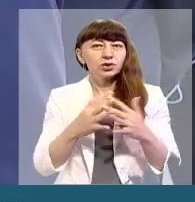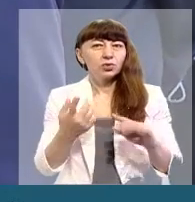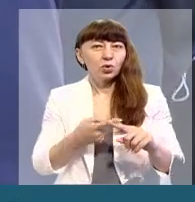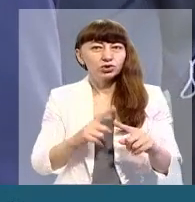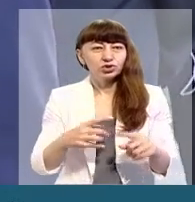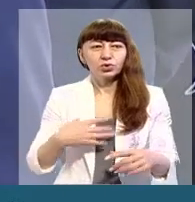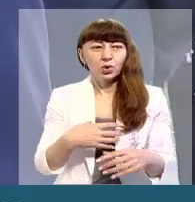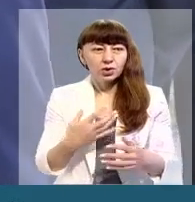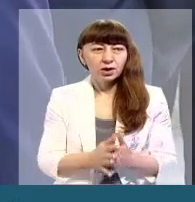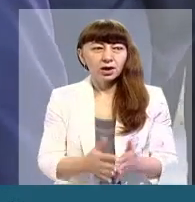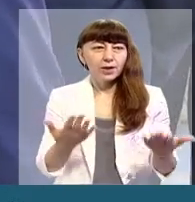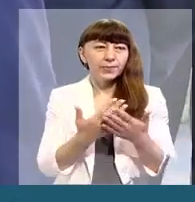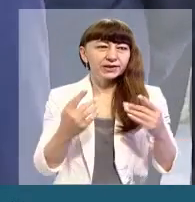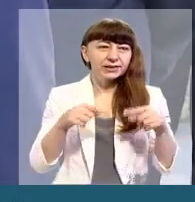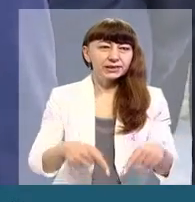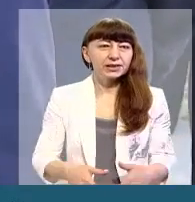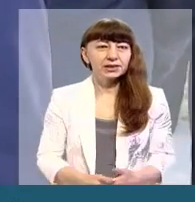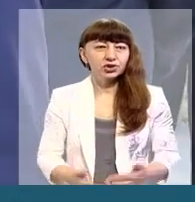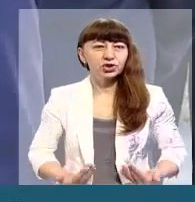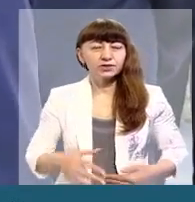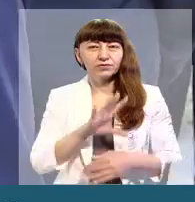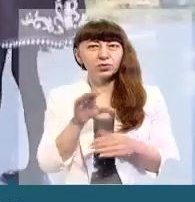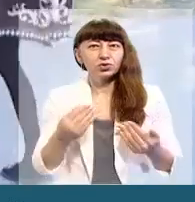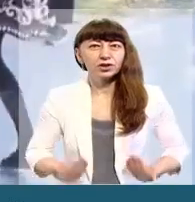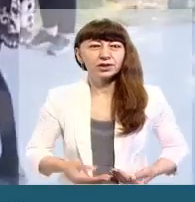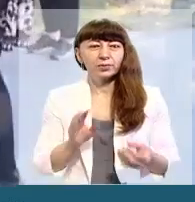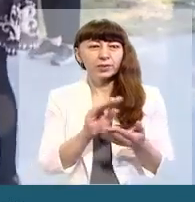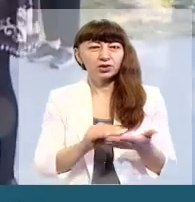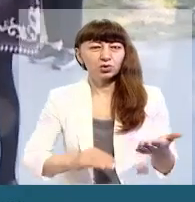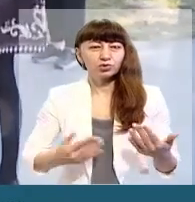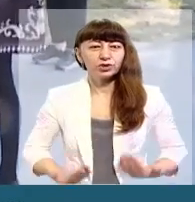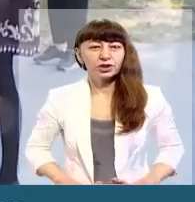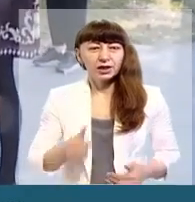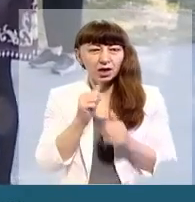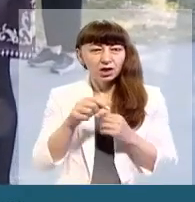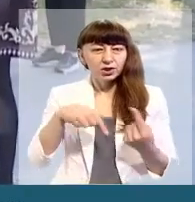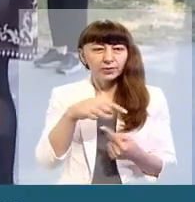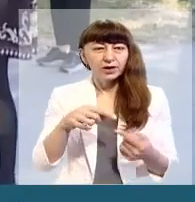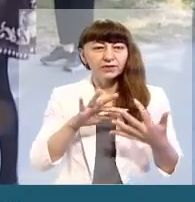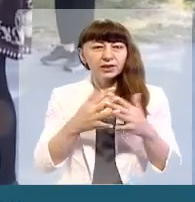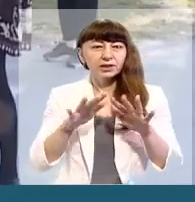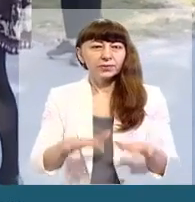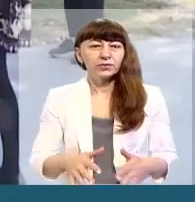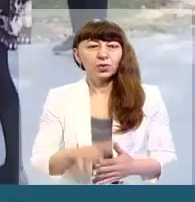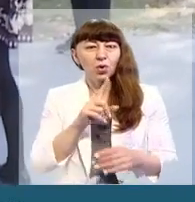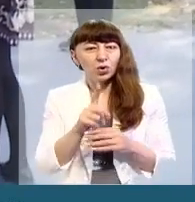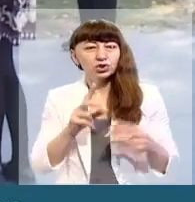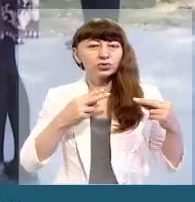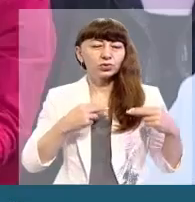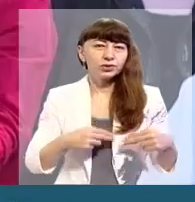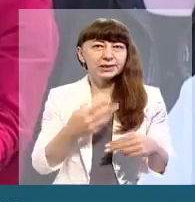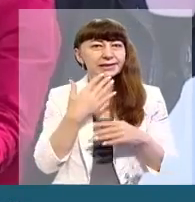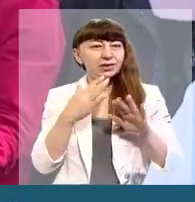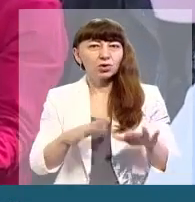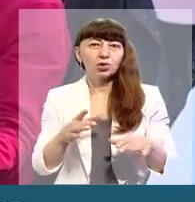дорого. Мы здесь жили всю жизнь и будем жить. Сегодня каждый предприниматель, особенно в сельской местности, должен трудиться